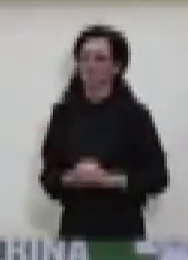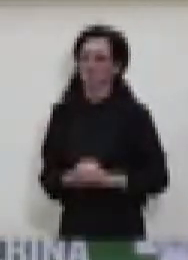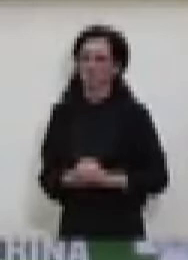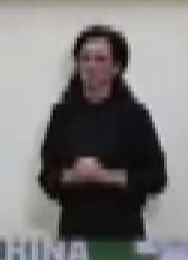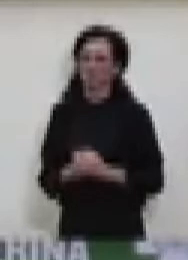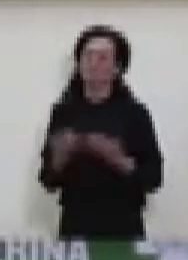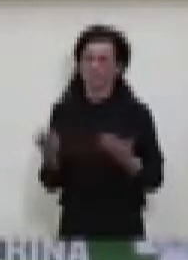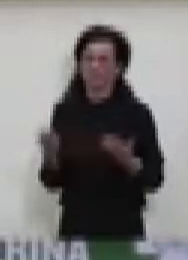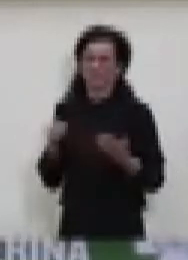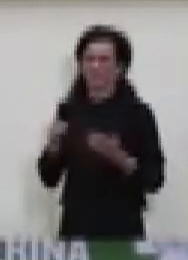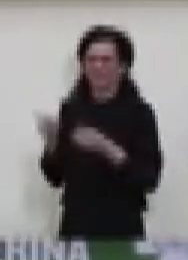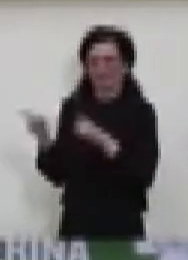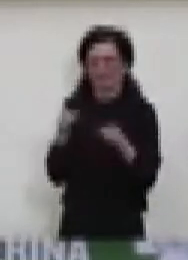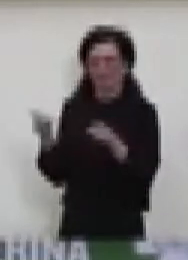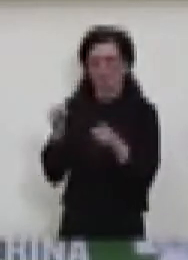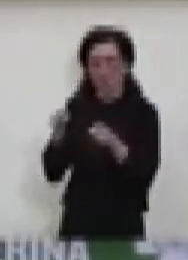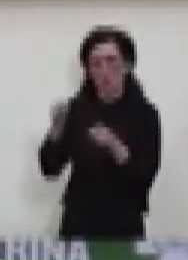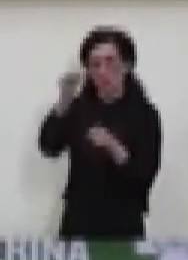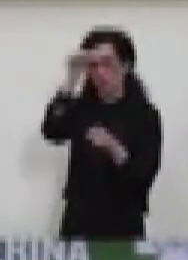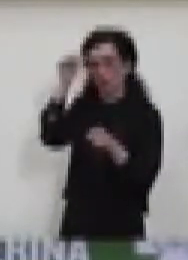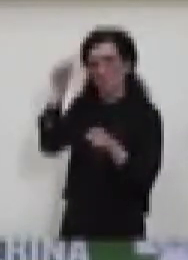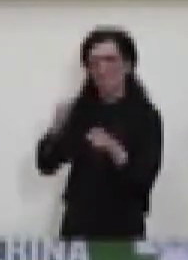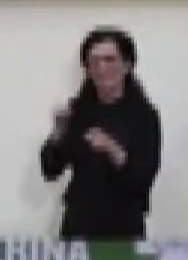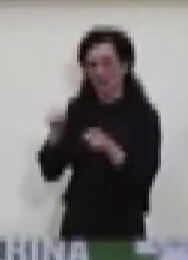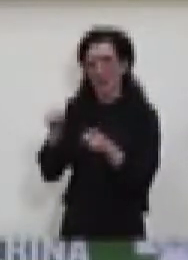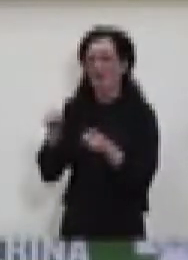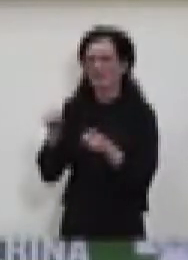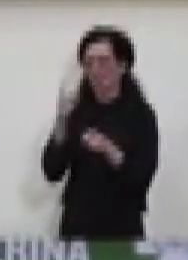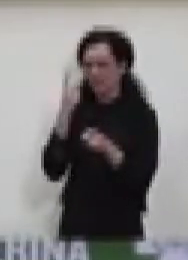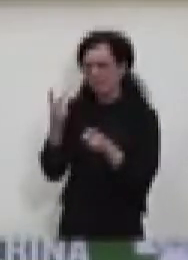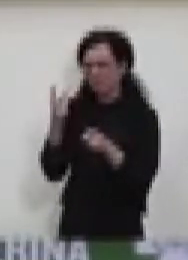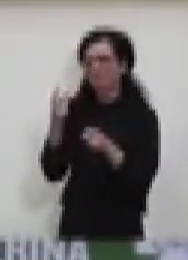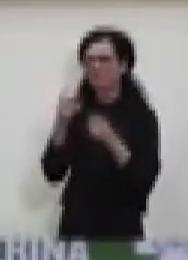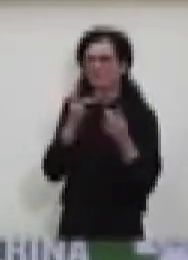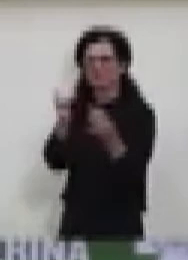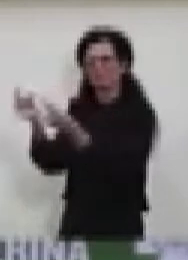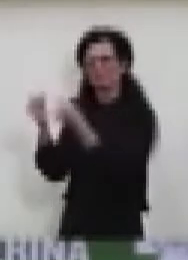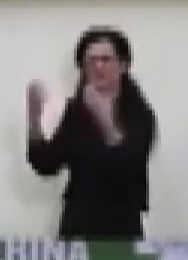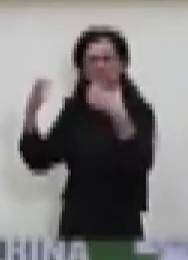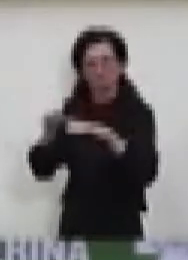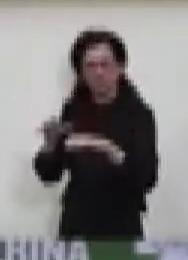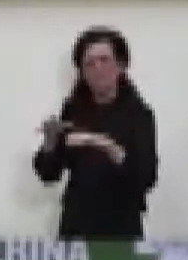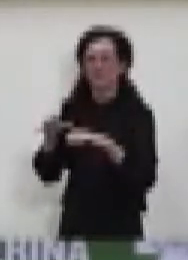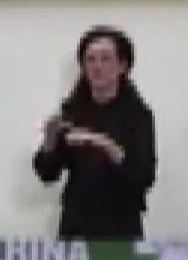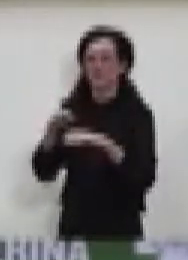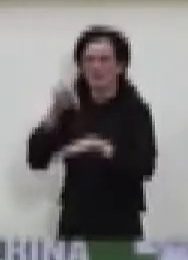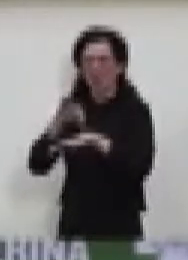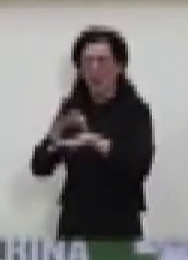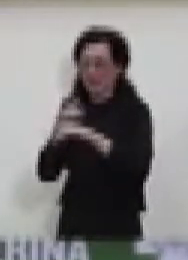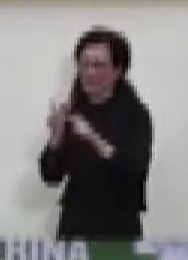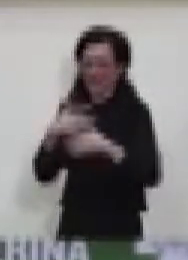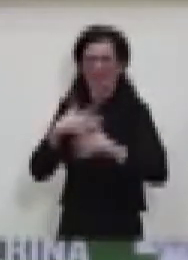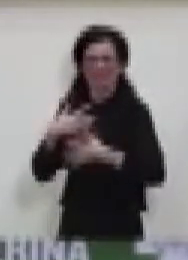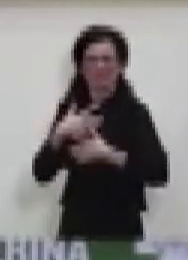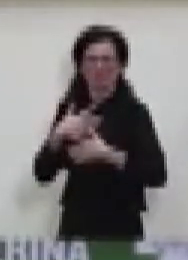periodo estivo dopo che in genere è caratterizzato da una diminuzione alla circolazione virale per quanto riguarda le malattie respiratore ma questa